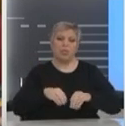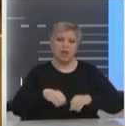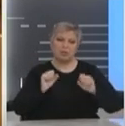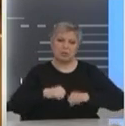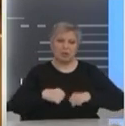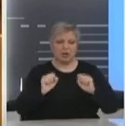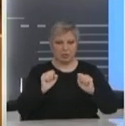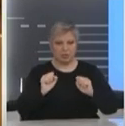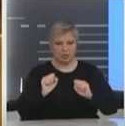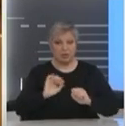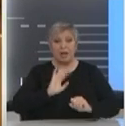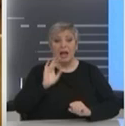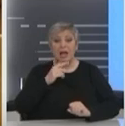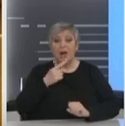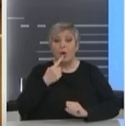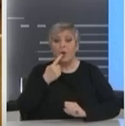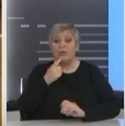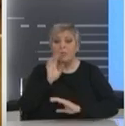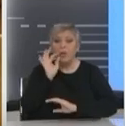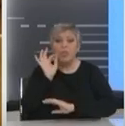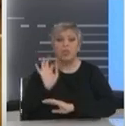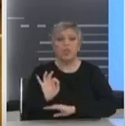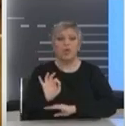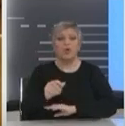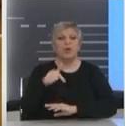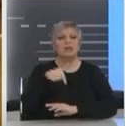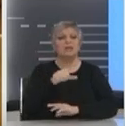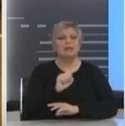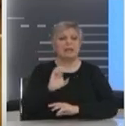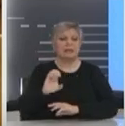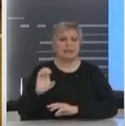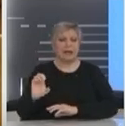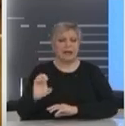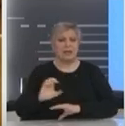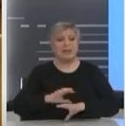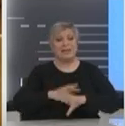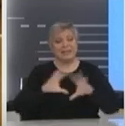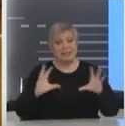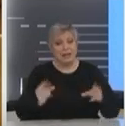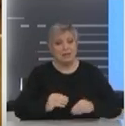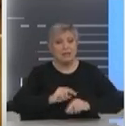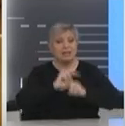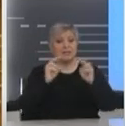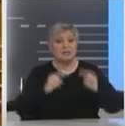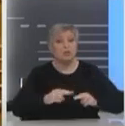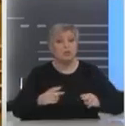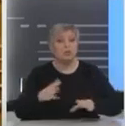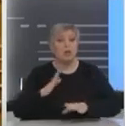Ούτε θέλω να καταγγείλω τη στάση του ΚΚΕ και του ΠΑΜΕ. Σας μιλώ ειλικρινά. Και